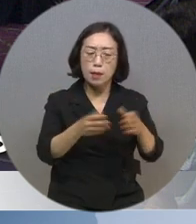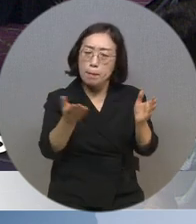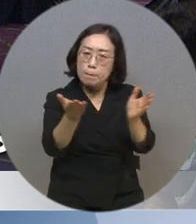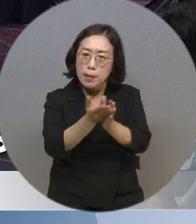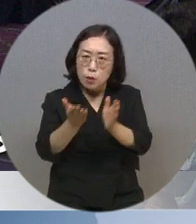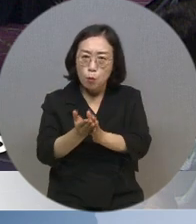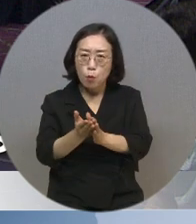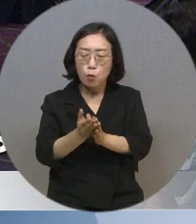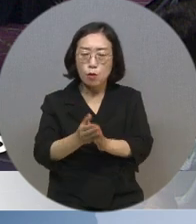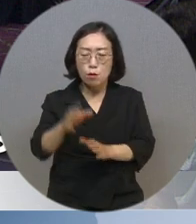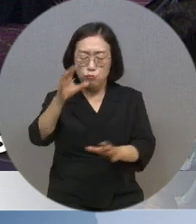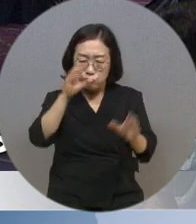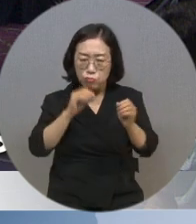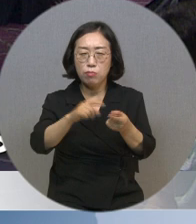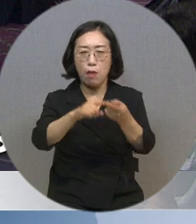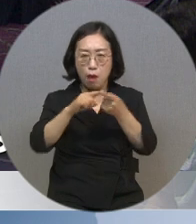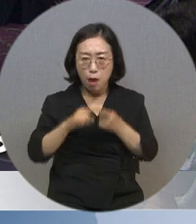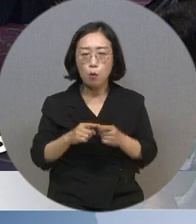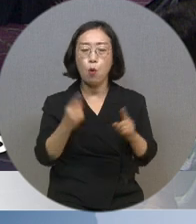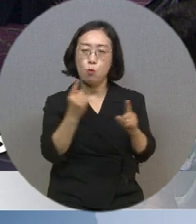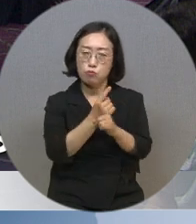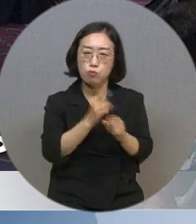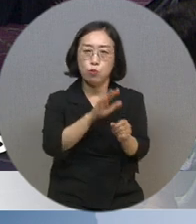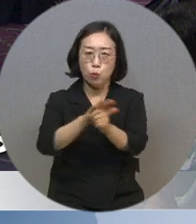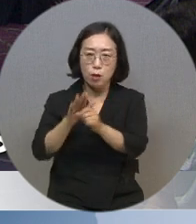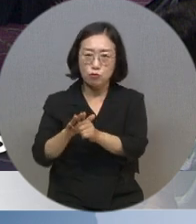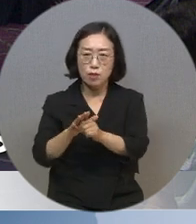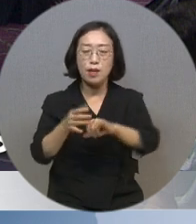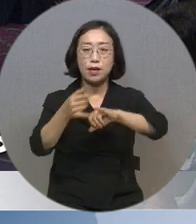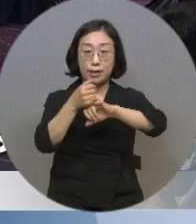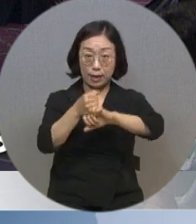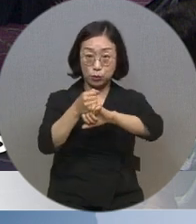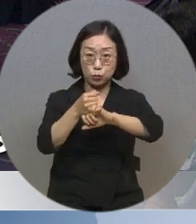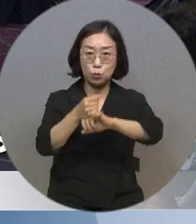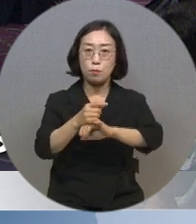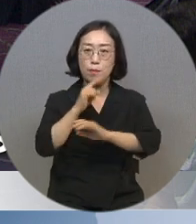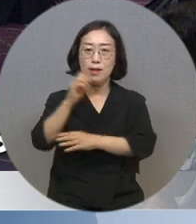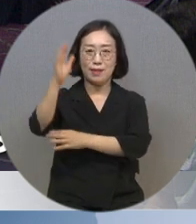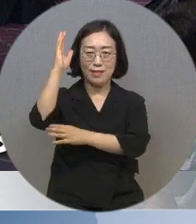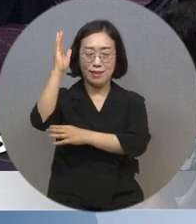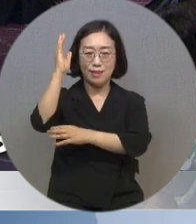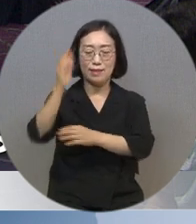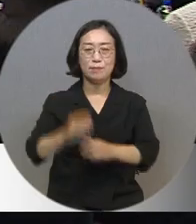각 부처에서 향후 개선 활동으로 지속하겠다는 앞날을 약속했습니다.